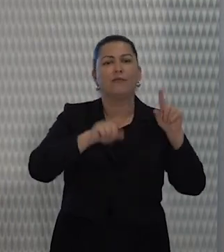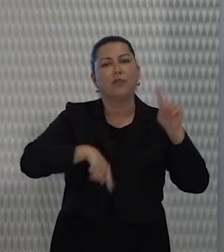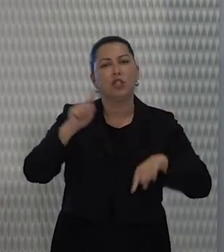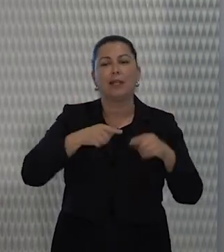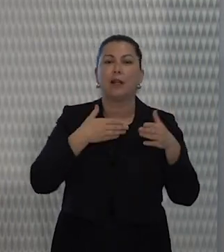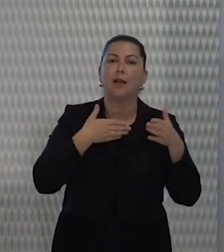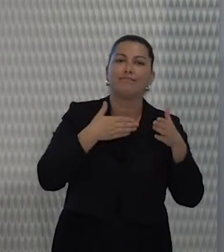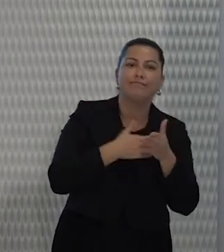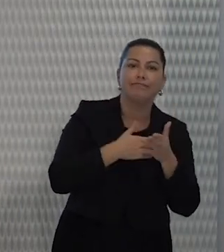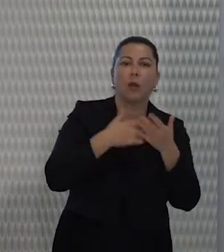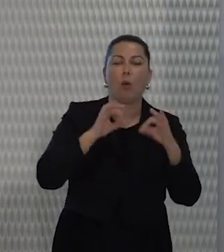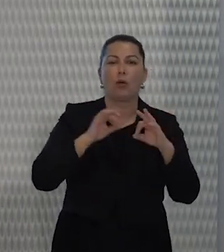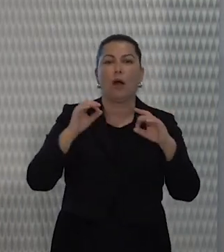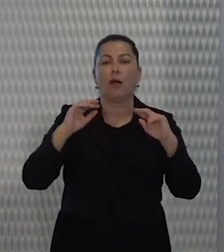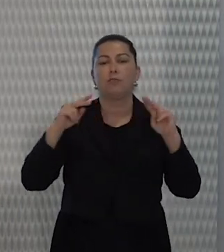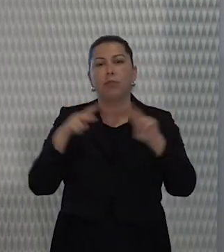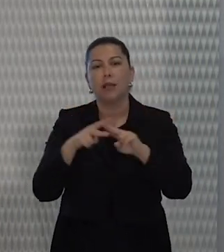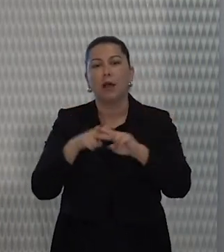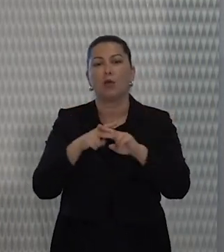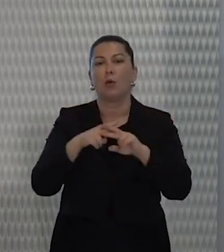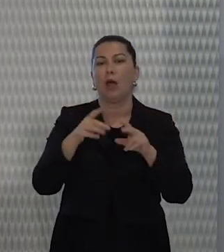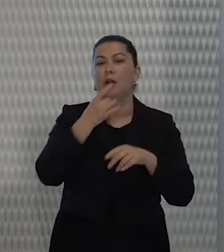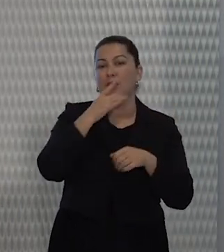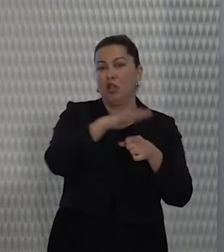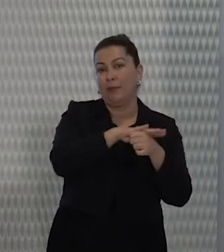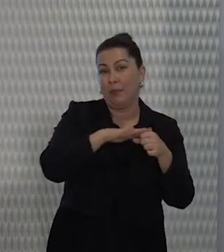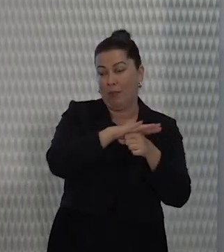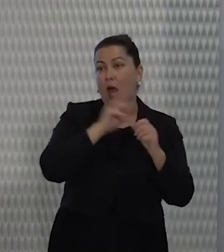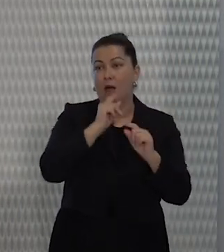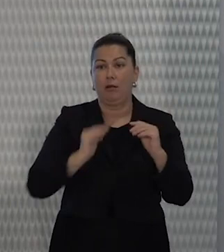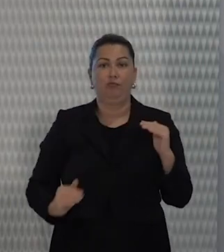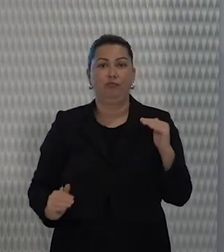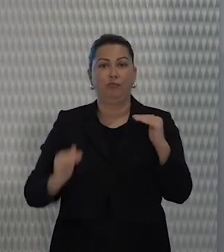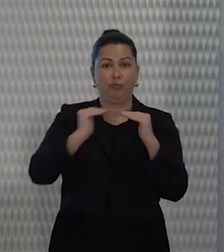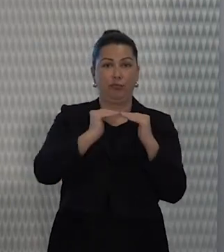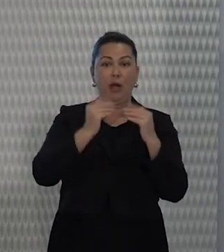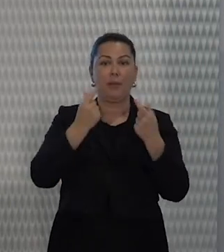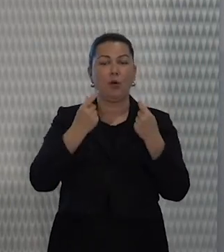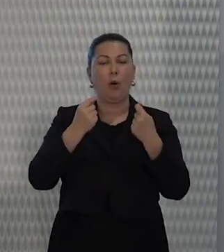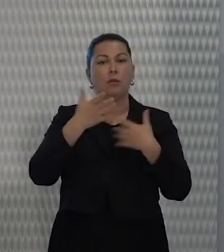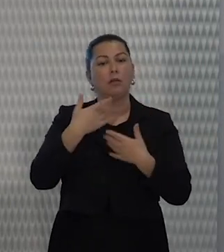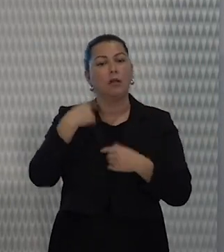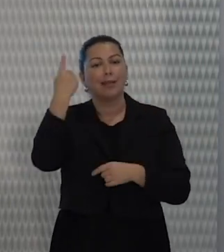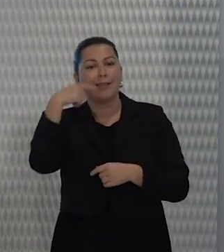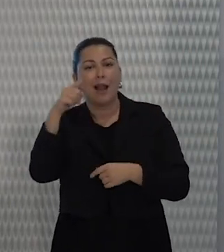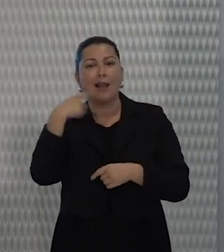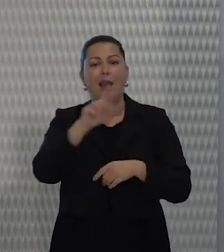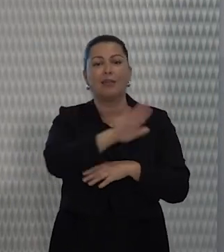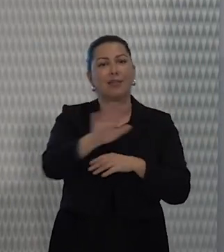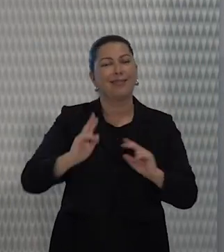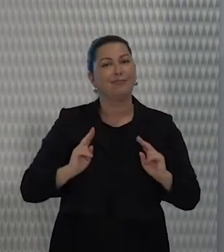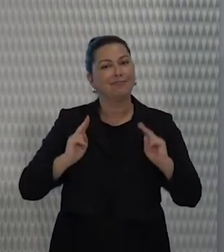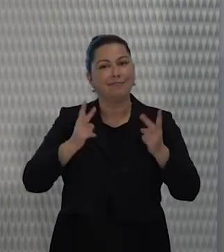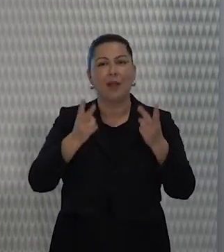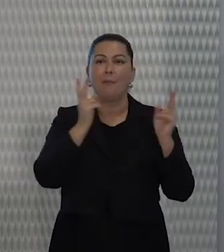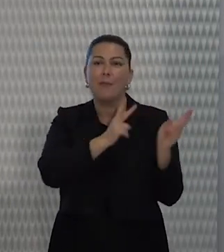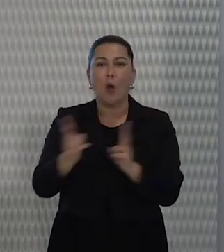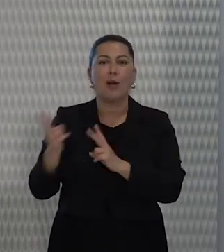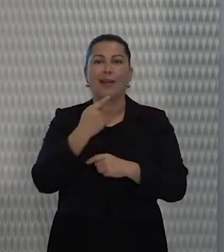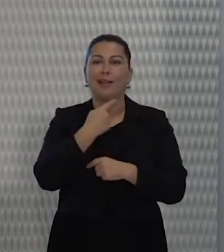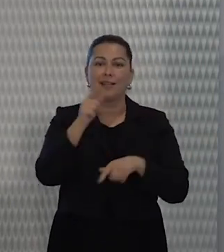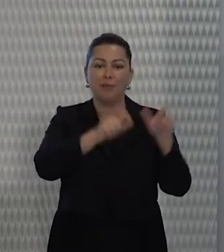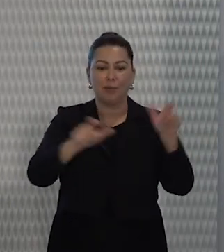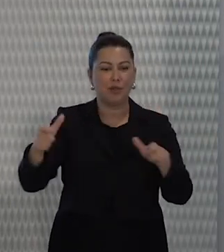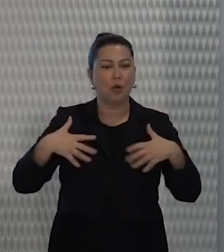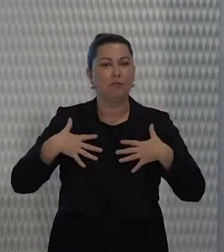in einem Bereich zu kompensieren, sodass die Talente, die kraftvollen Talente und Möglichkeiten, die Sie uns